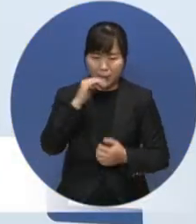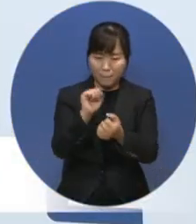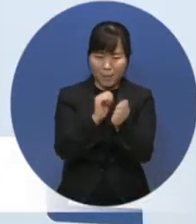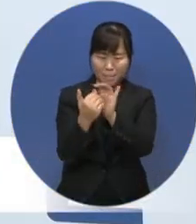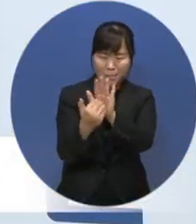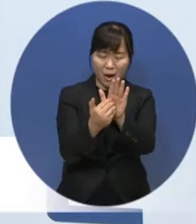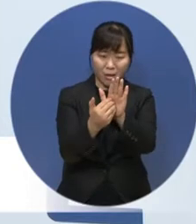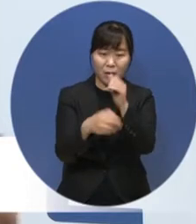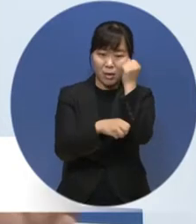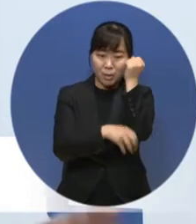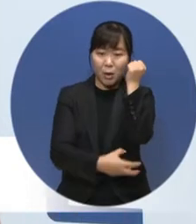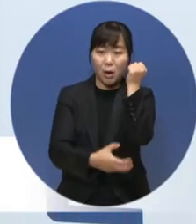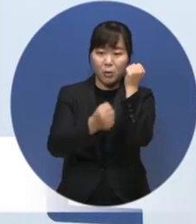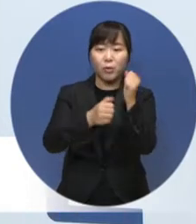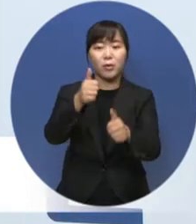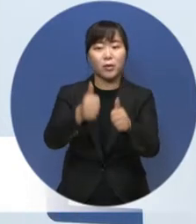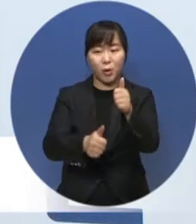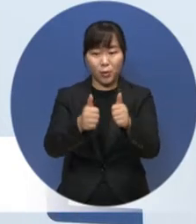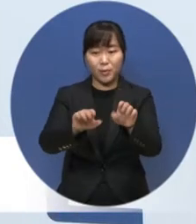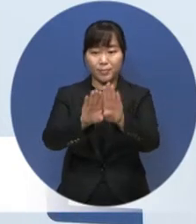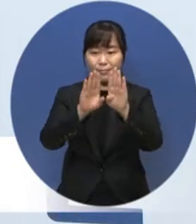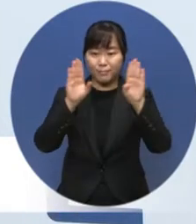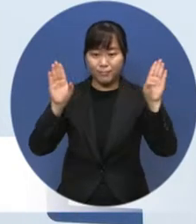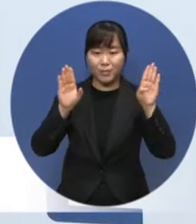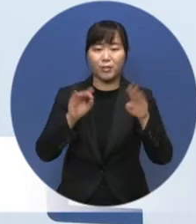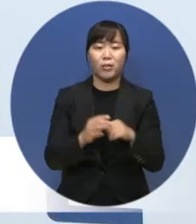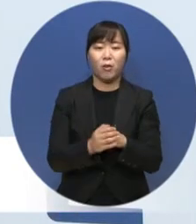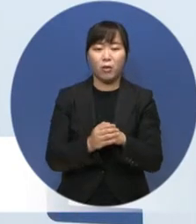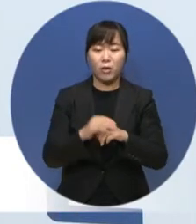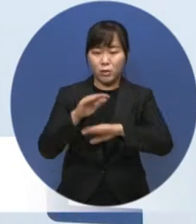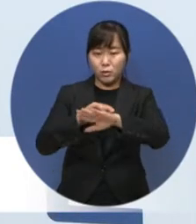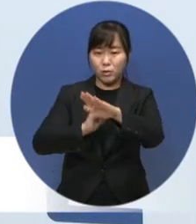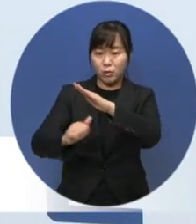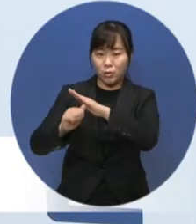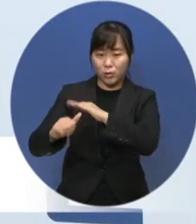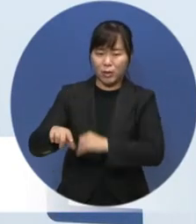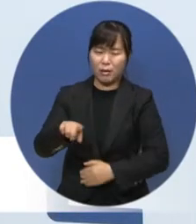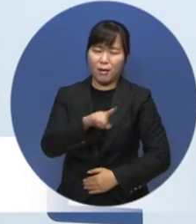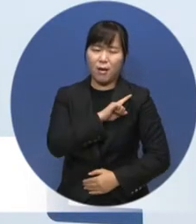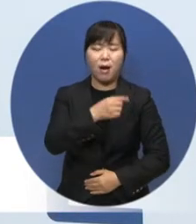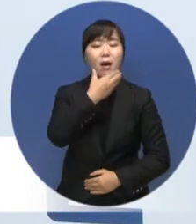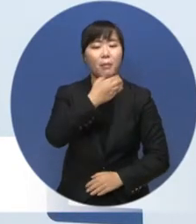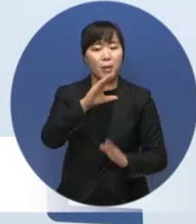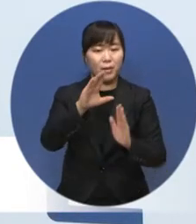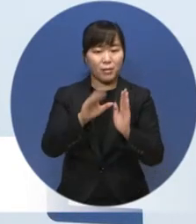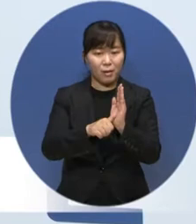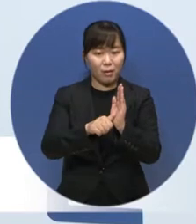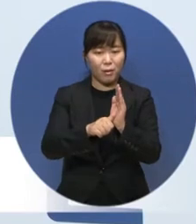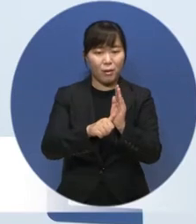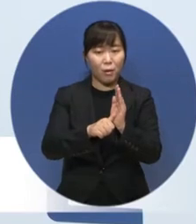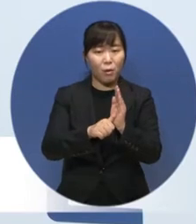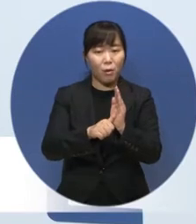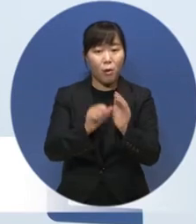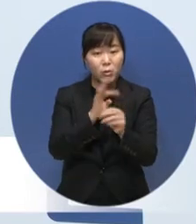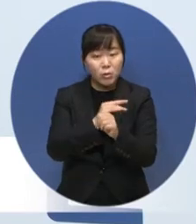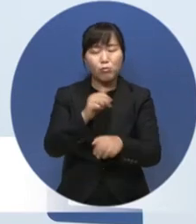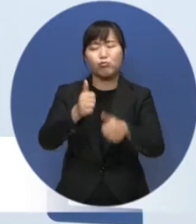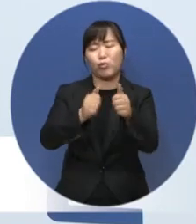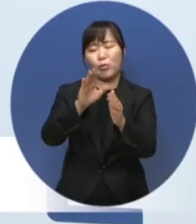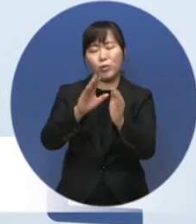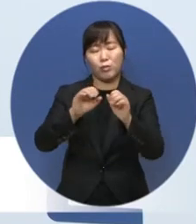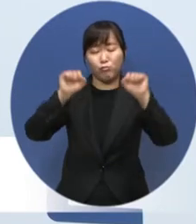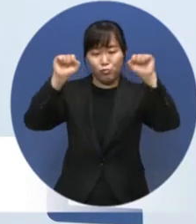토대로 이렇게 경기를 열어줌으로 해서 이분들이 가장 행복할 때가 운동할 때이기